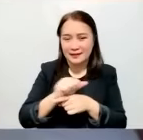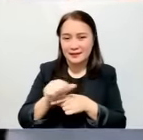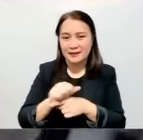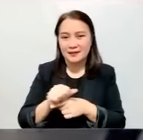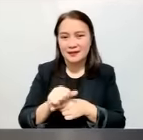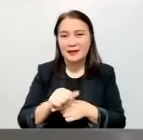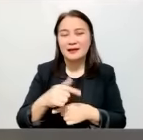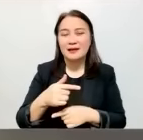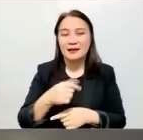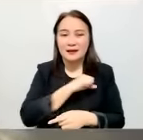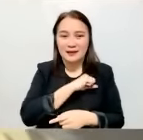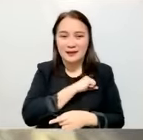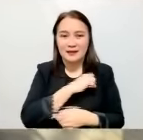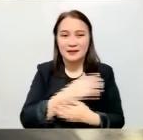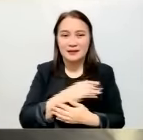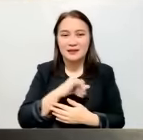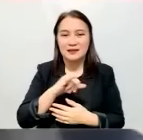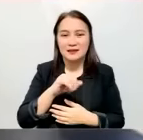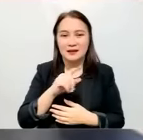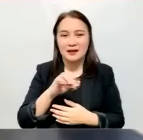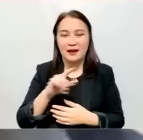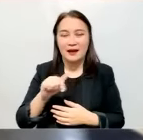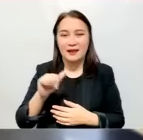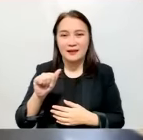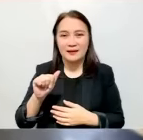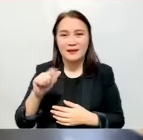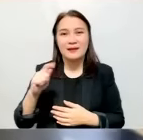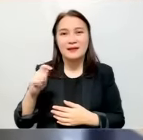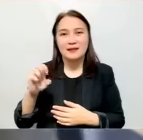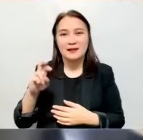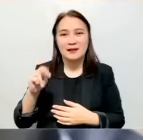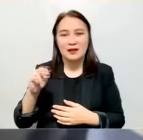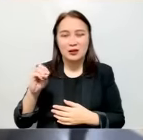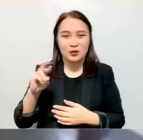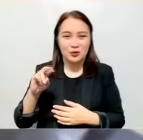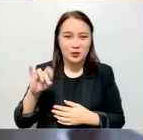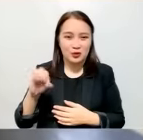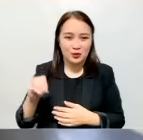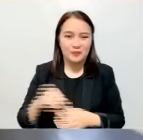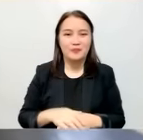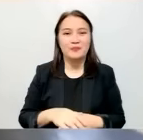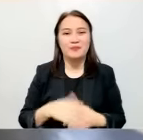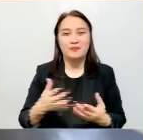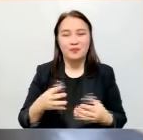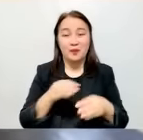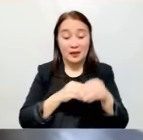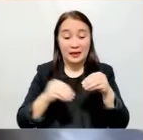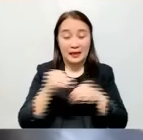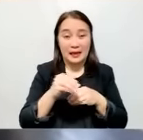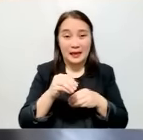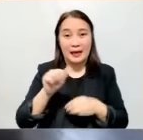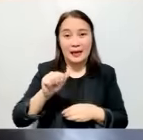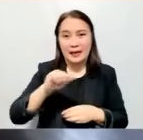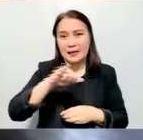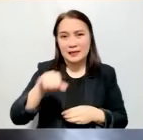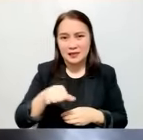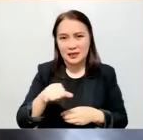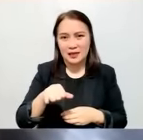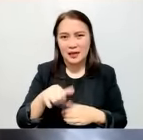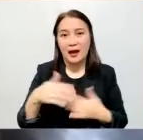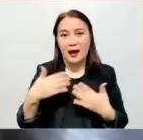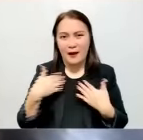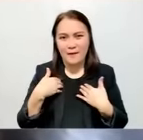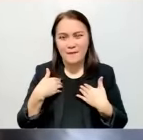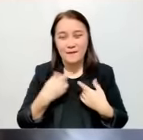Japet Aguilar at LA Tenorio. Si Aguilar ay pansamantalang pumapalit kay AJ Edu na na-injure habang naglalaro